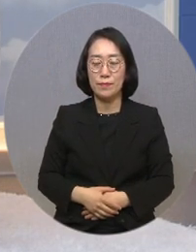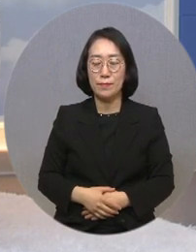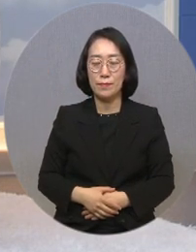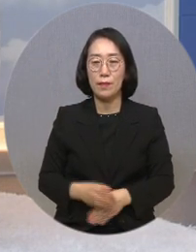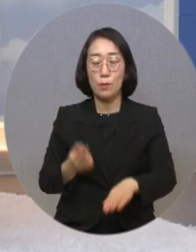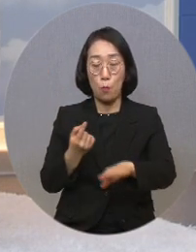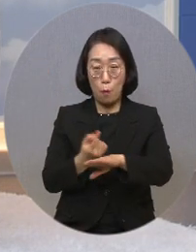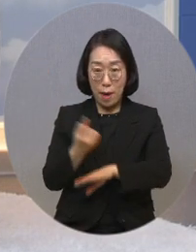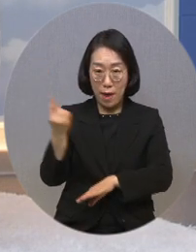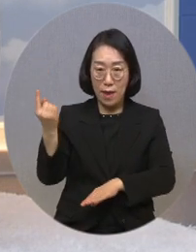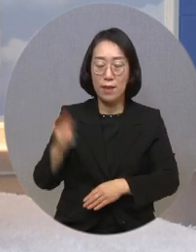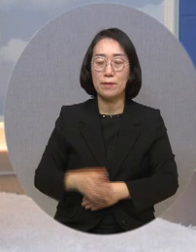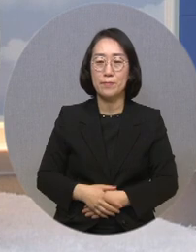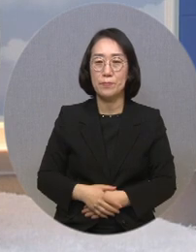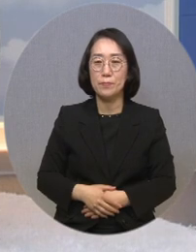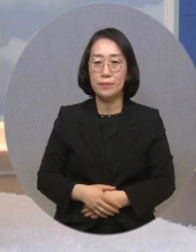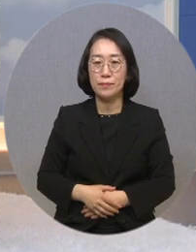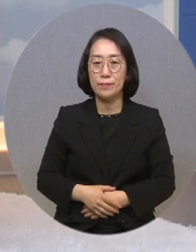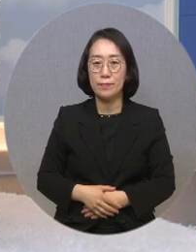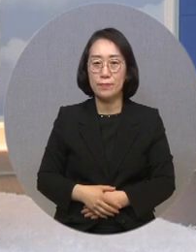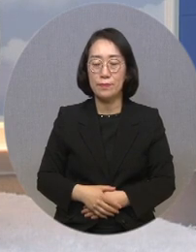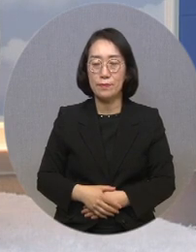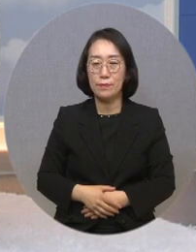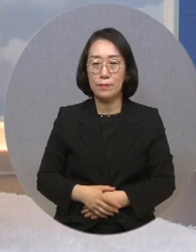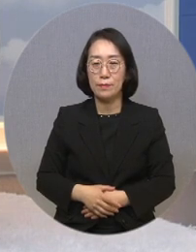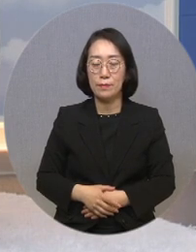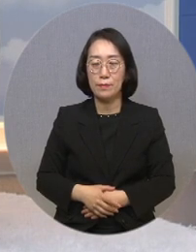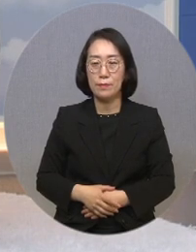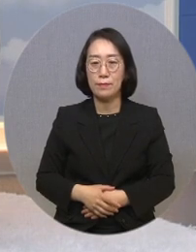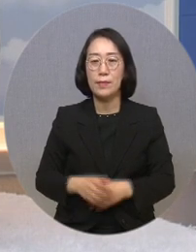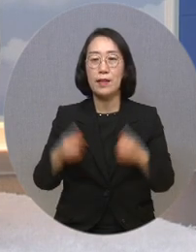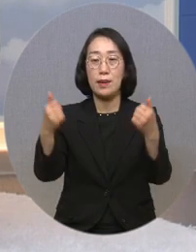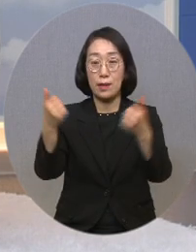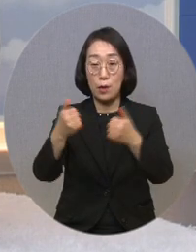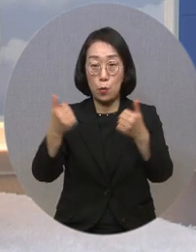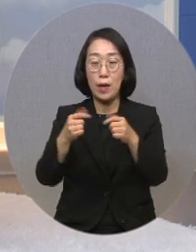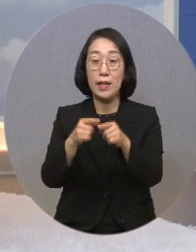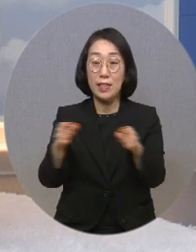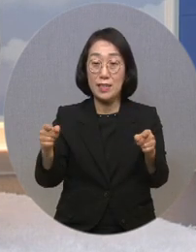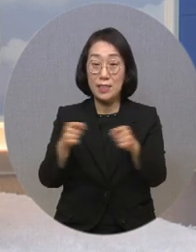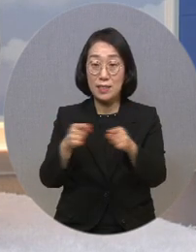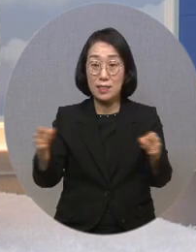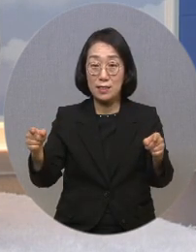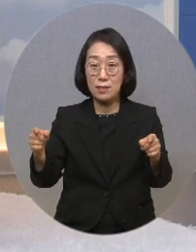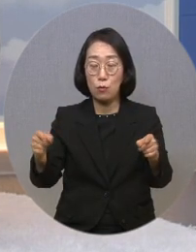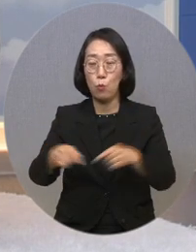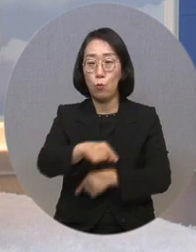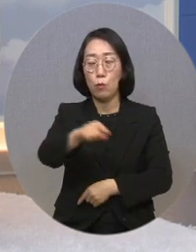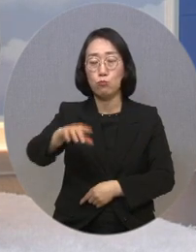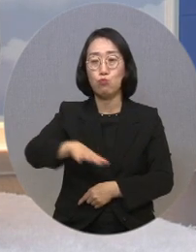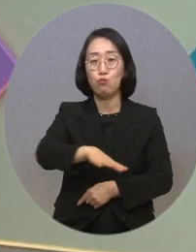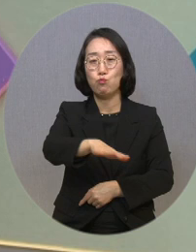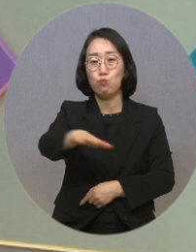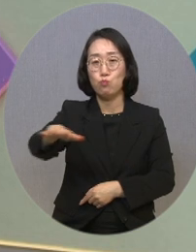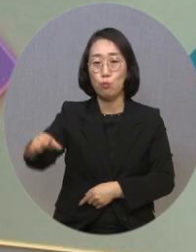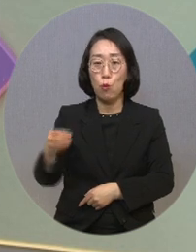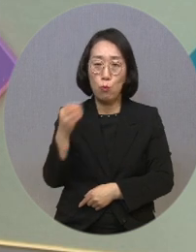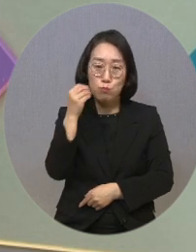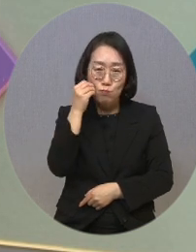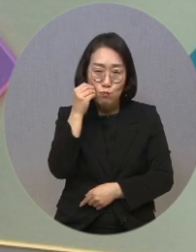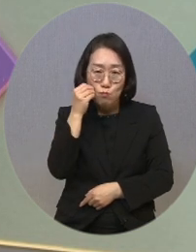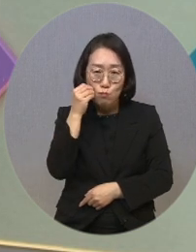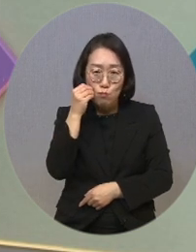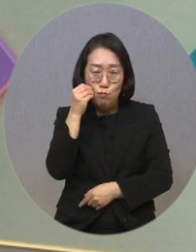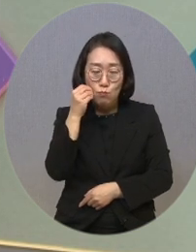외에 우리 그 의회 1층 로비가 굉장히 쾌한 어떤 그런 공간이었습니다. 그 공간을 이제